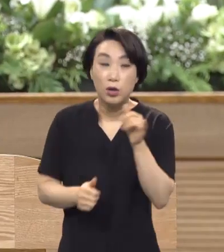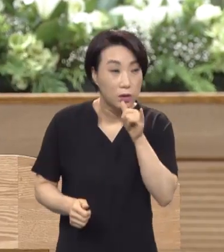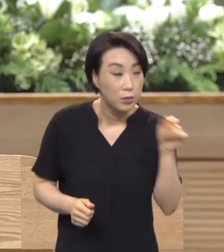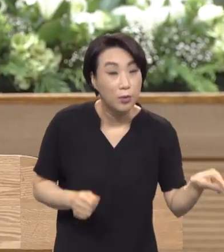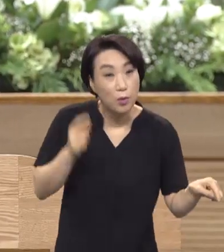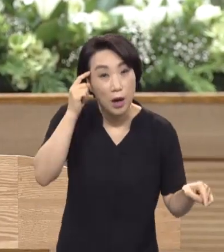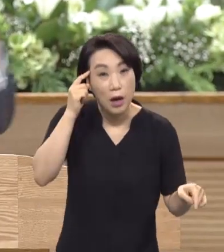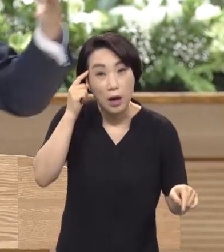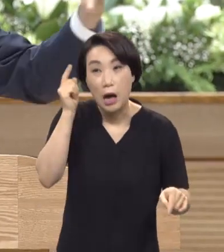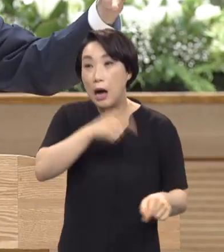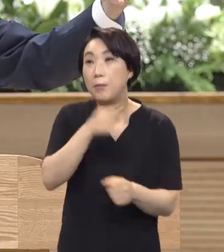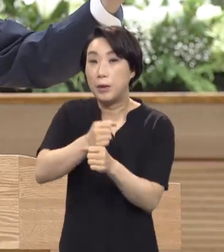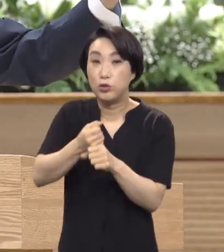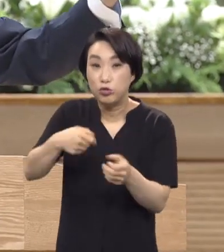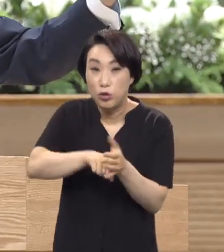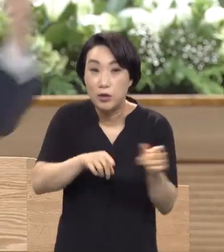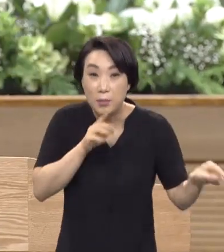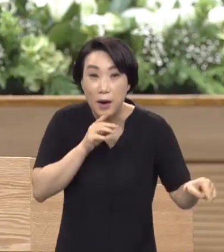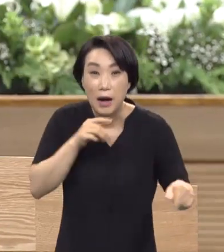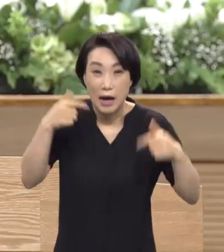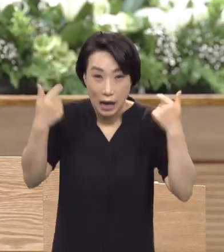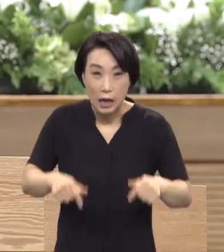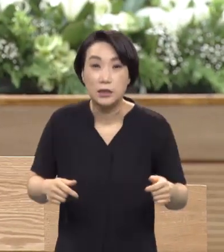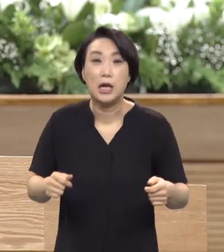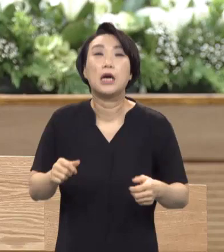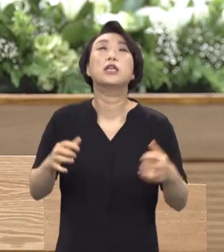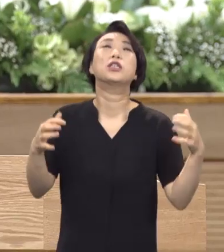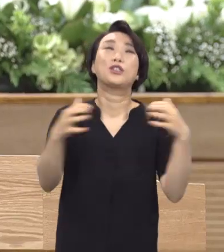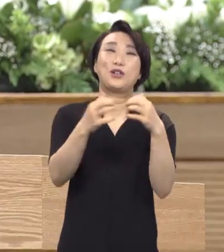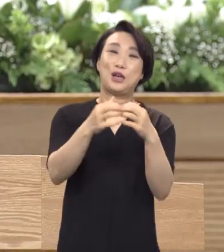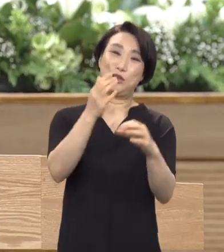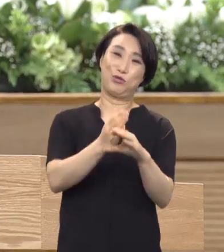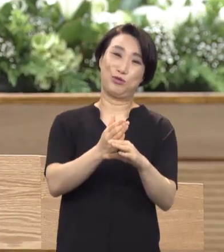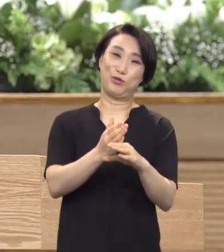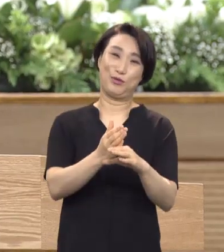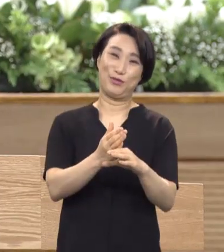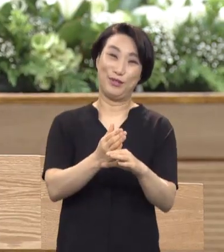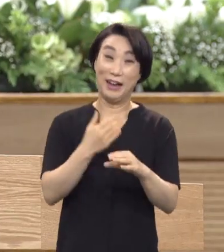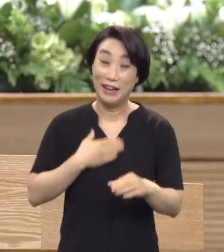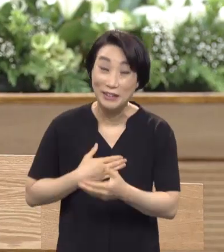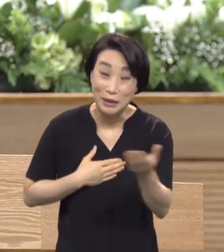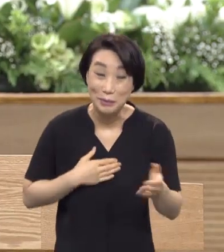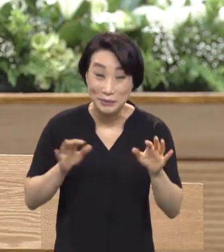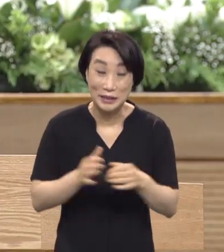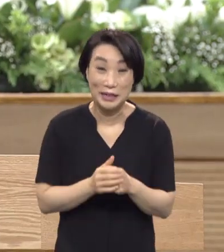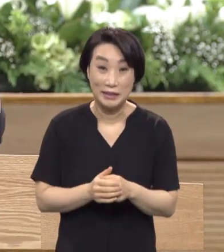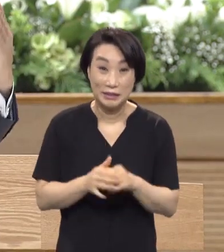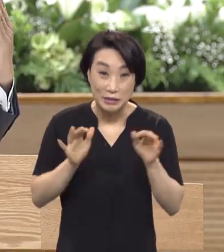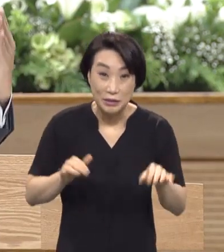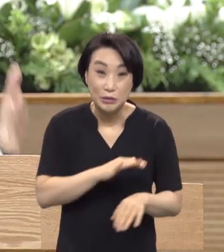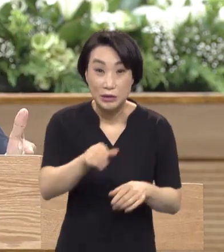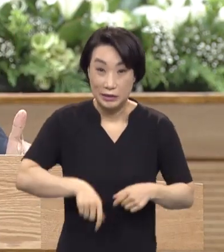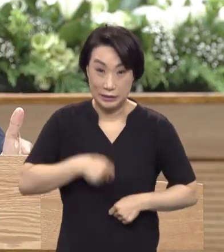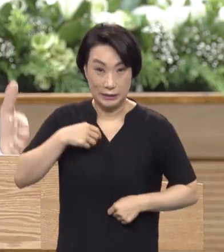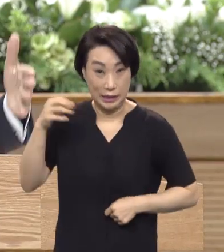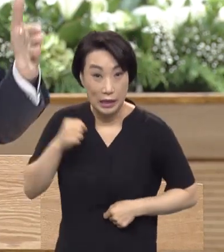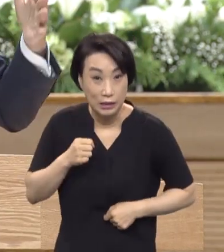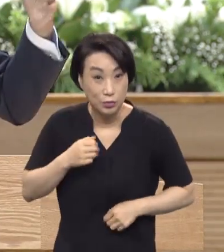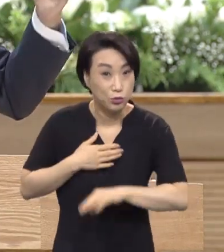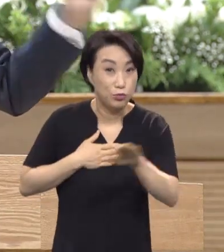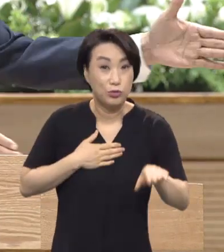악을 만들어야 되니까. 항상 전투하고 있다는 거. 우리는 반드시 의를